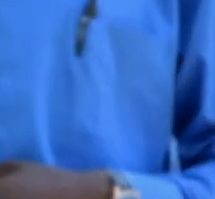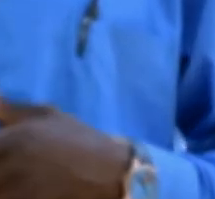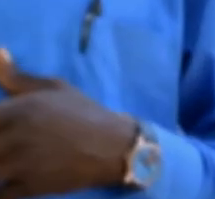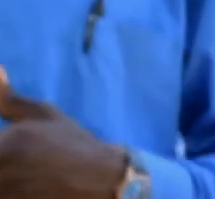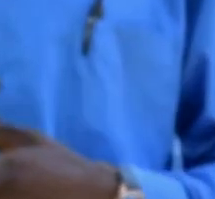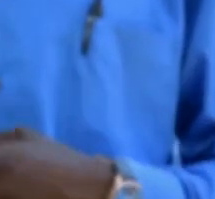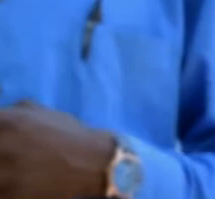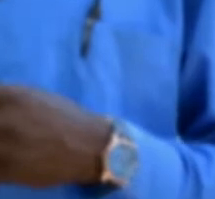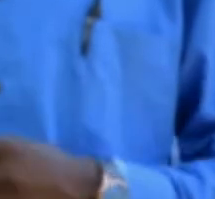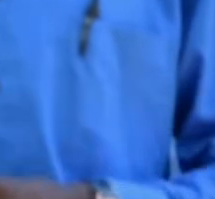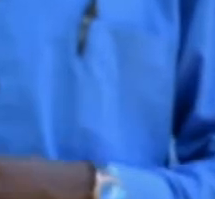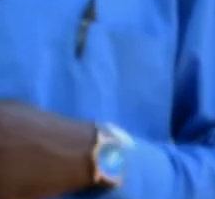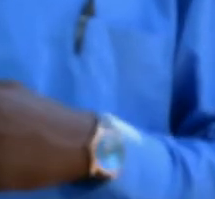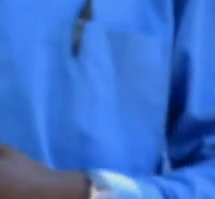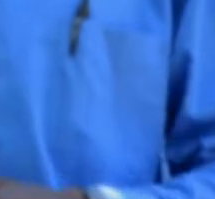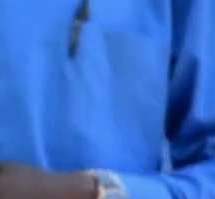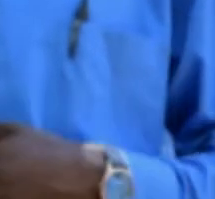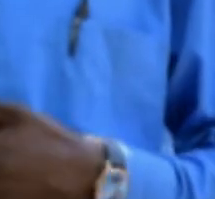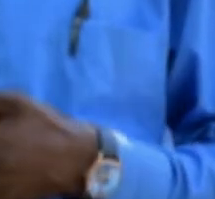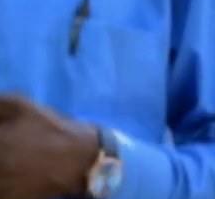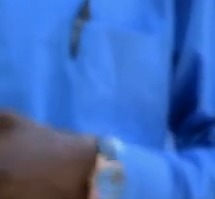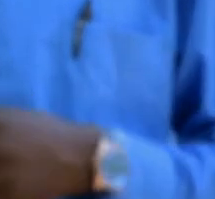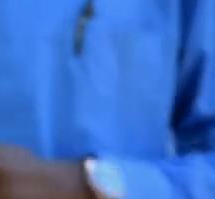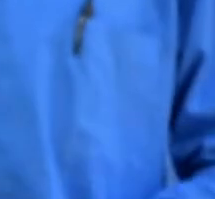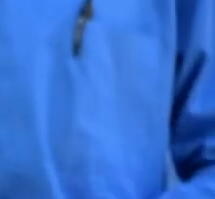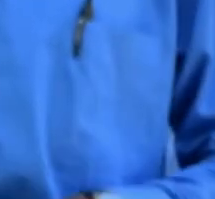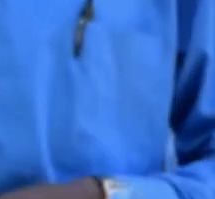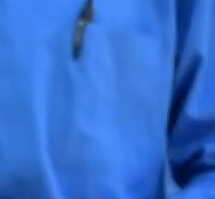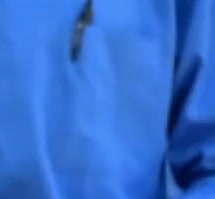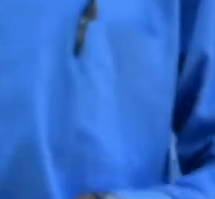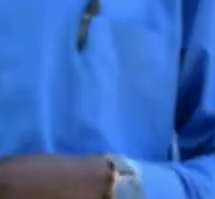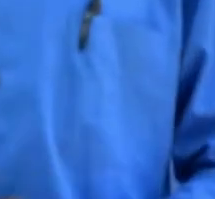Tichamuka, haleluya, tichamuka.